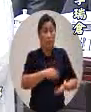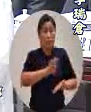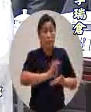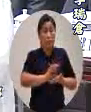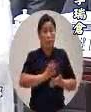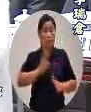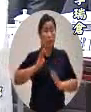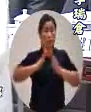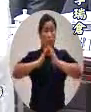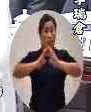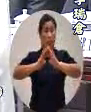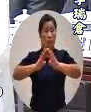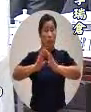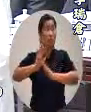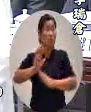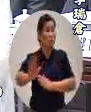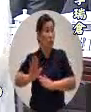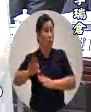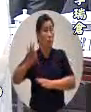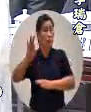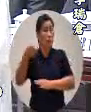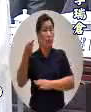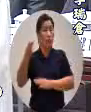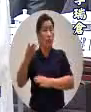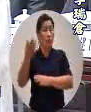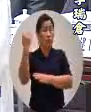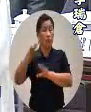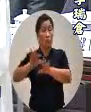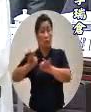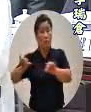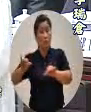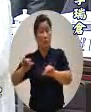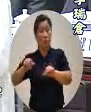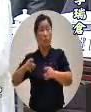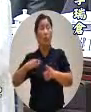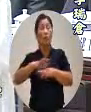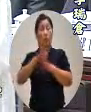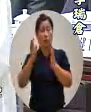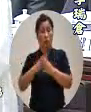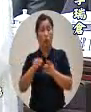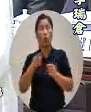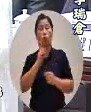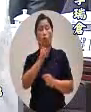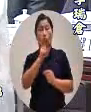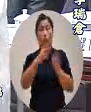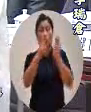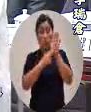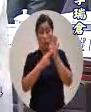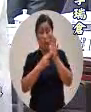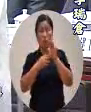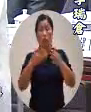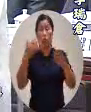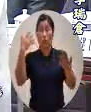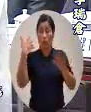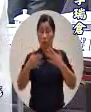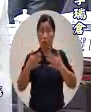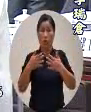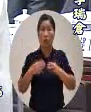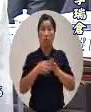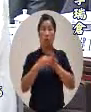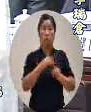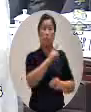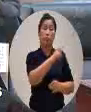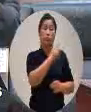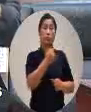知道當天也跟我們這個鄉親都講清楚他們也能接受我的解釋我時間不多